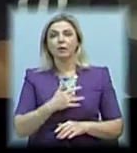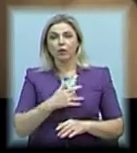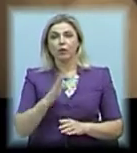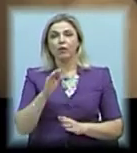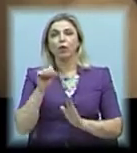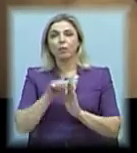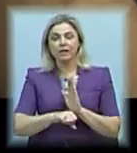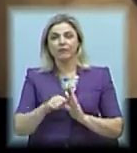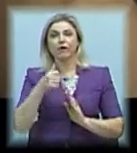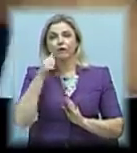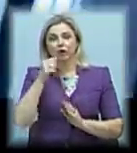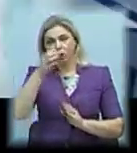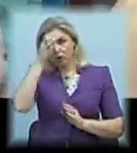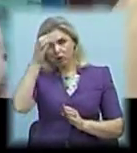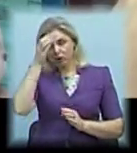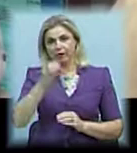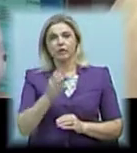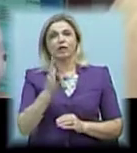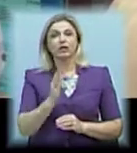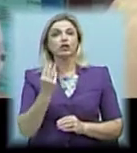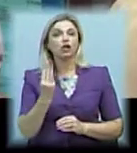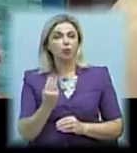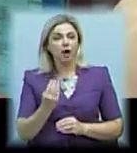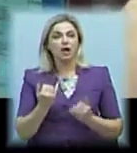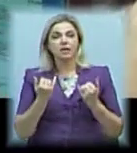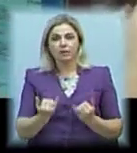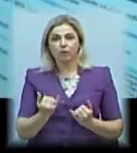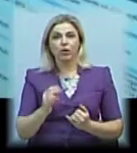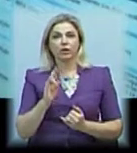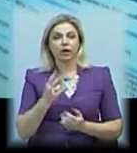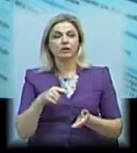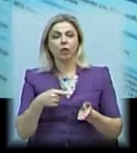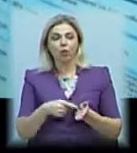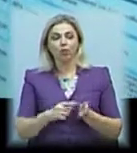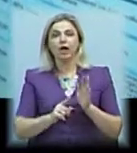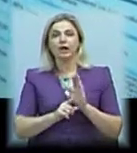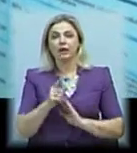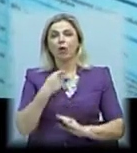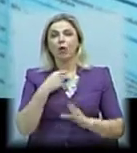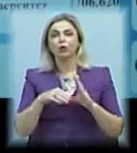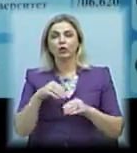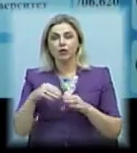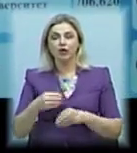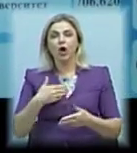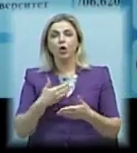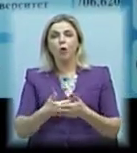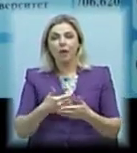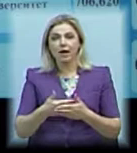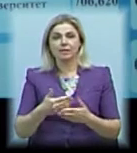вбивстві вченого Миколи Шитюка. Сьогодні в Миколаєві розпочалось голосування за проекти, які беруть участь у програмі громадського бюджету